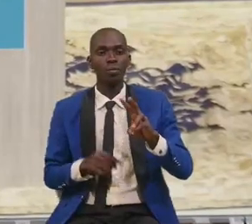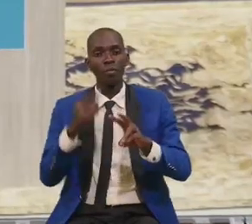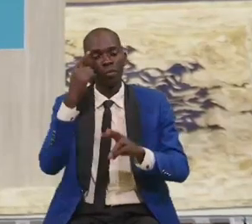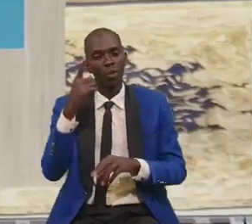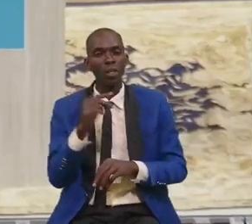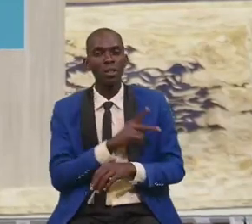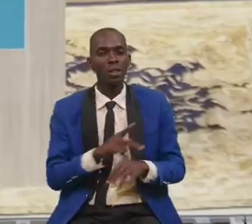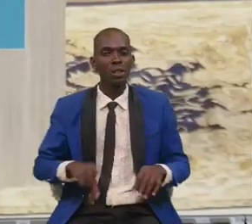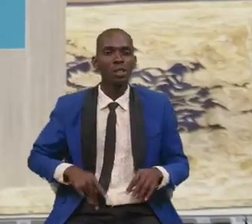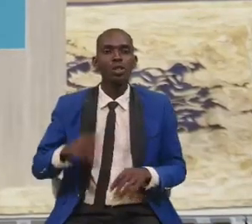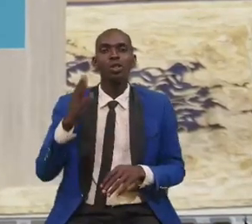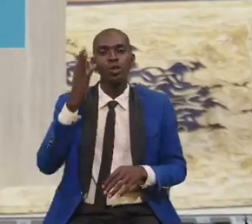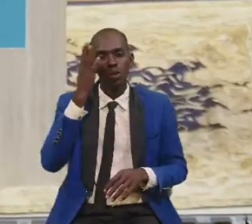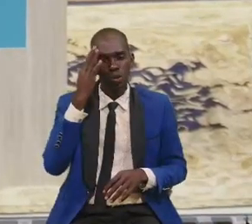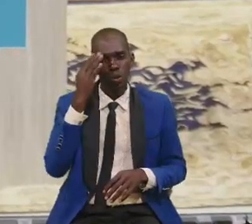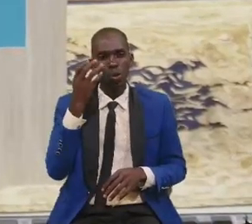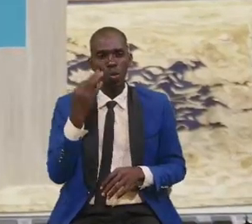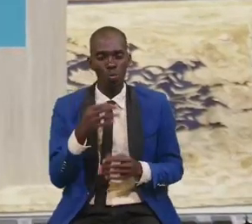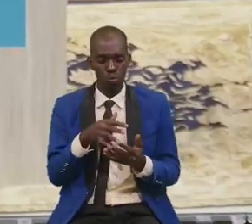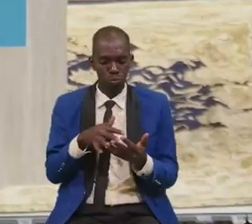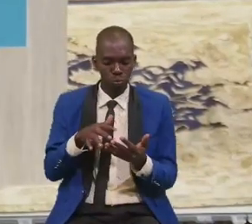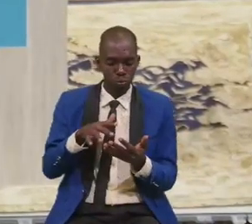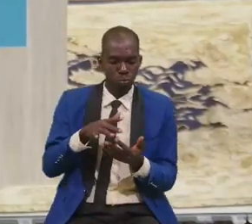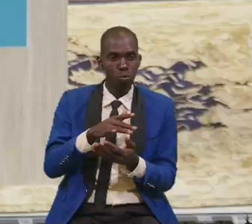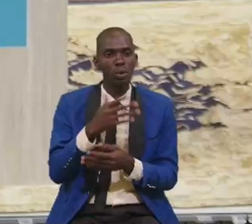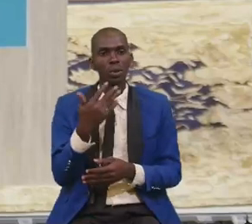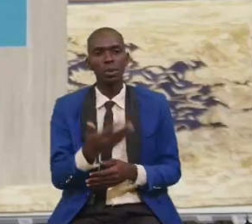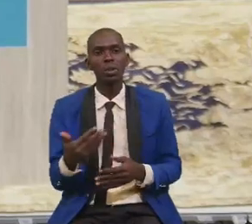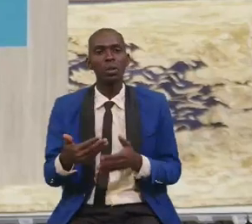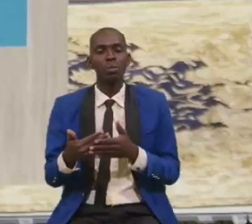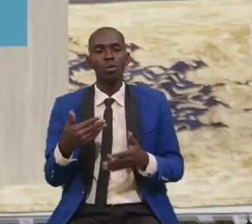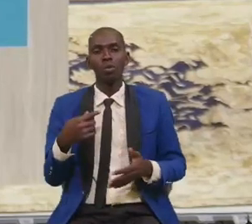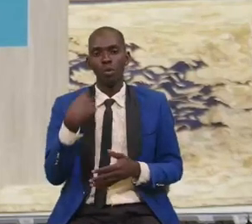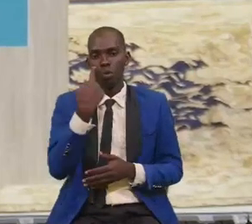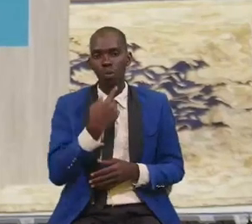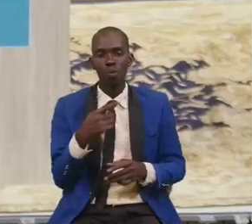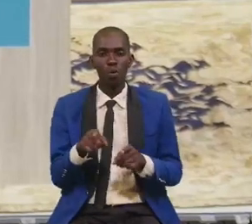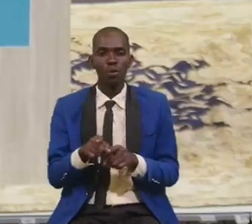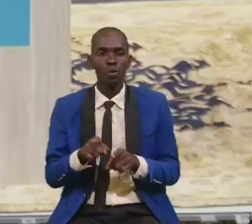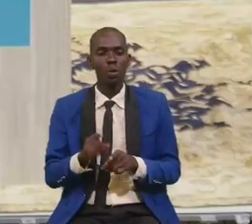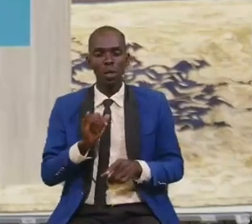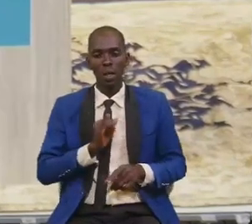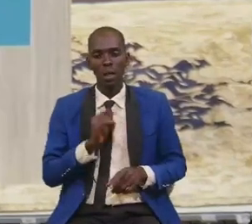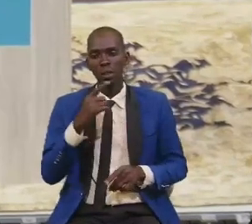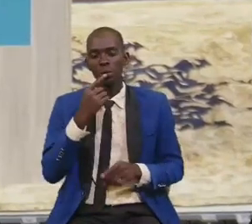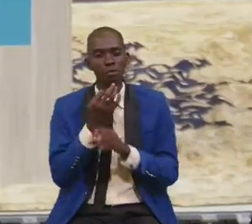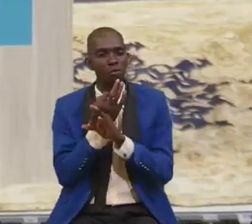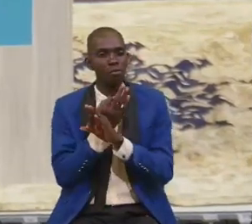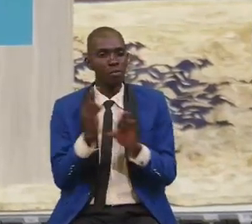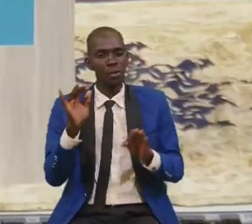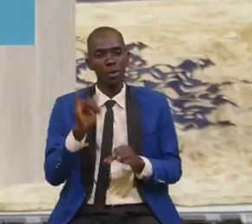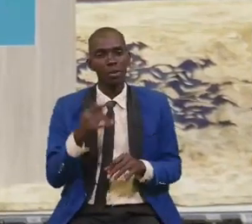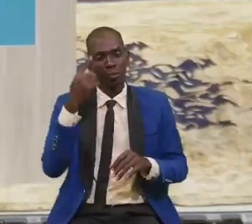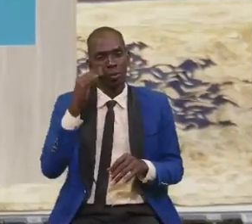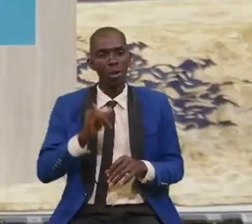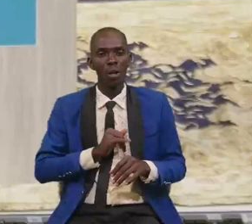choses et je lui en parle librement. car je suis persuadé qu'il n'en